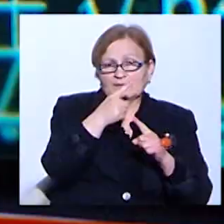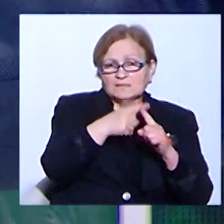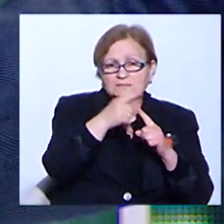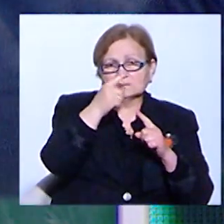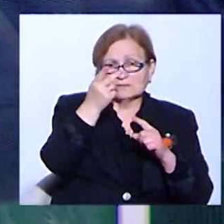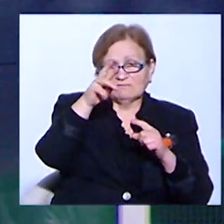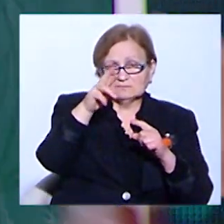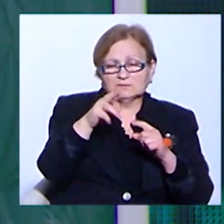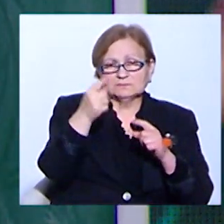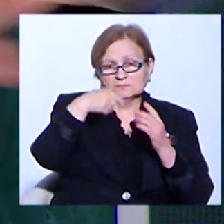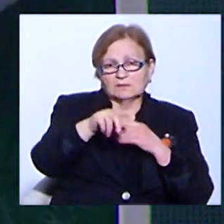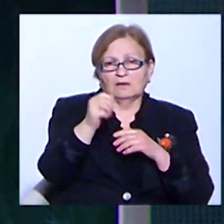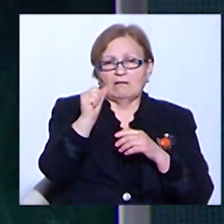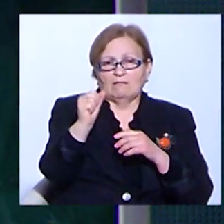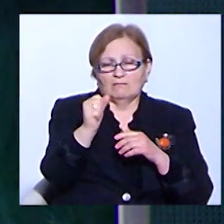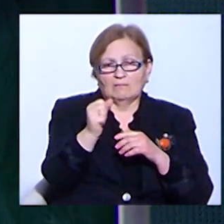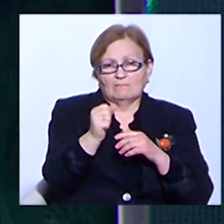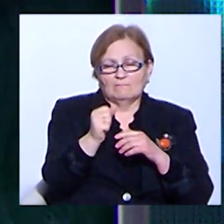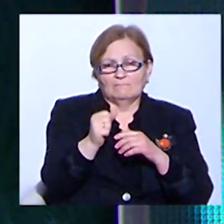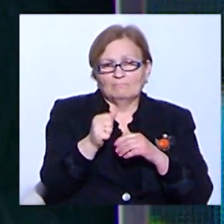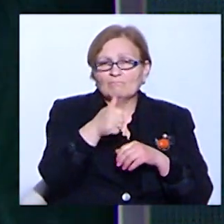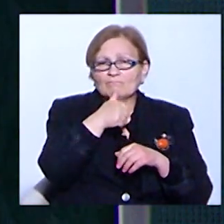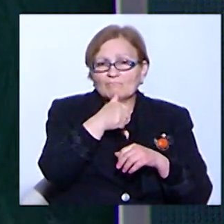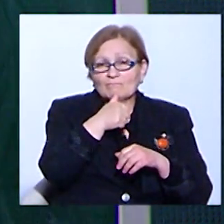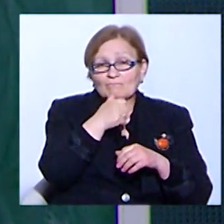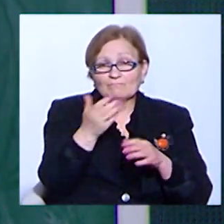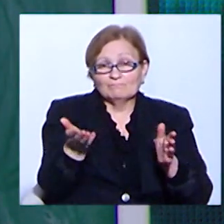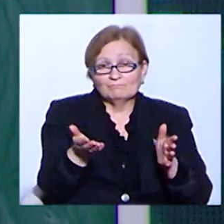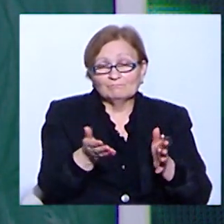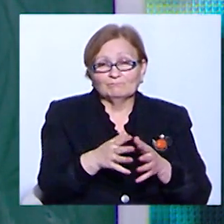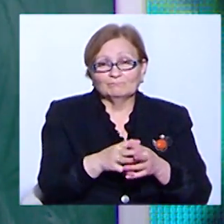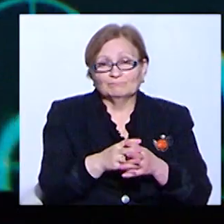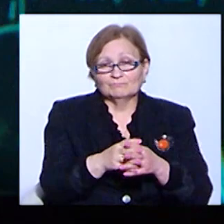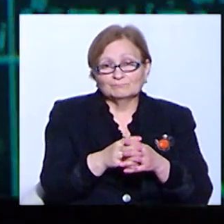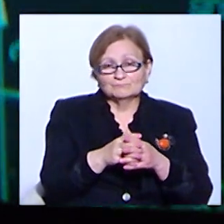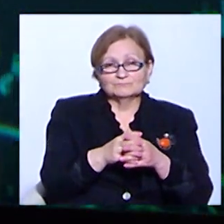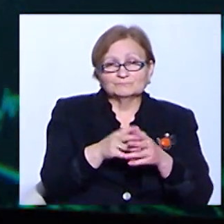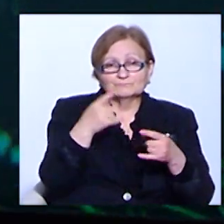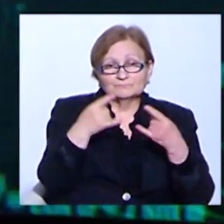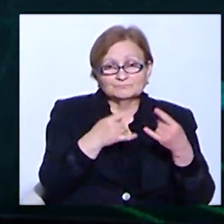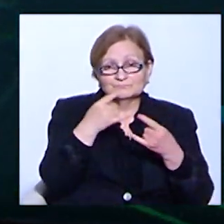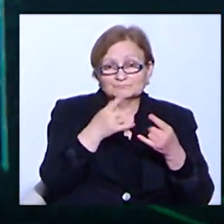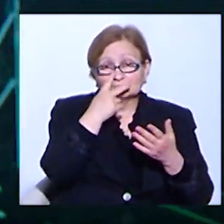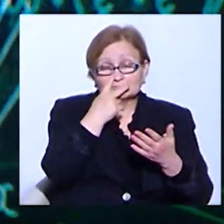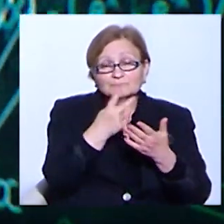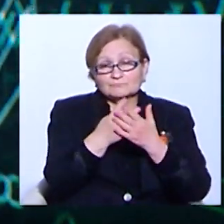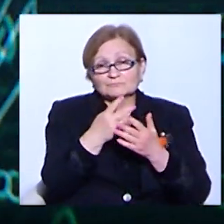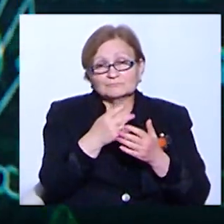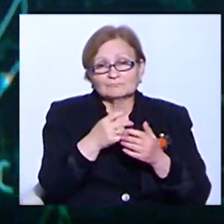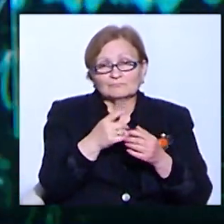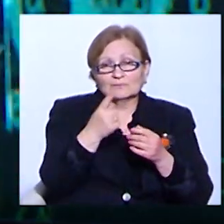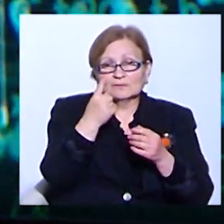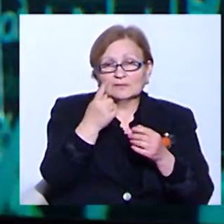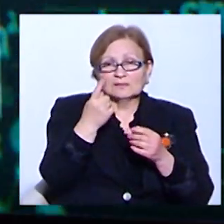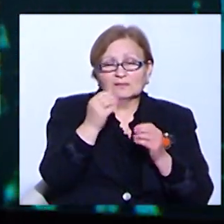არის მასშტაბადამე ა. აბა, ეხლა თუ ინტერნეტით უყურებთ ამ გადაცემას, ან თუ თქვენ ტელევიზორში არის ეს ფუნქცია, შეგიძლიათ ერთი